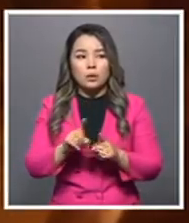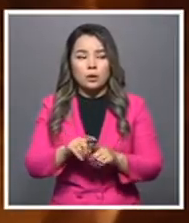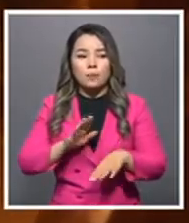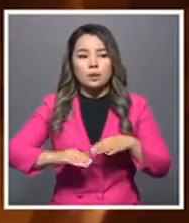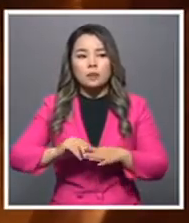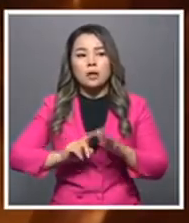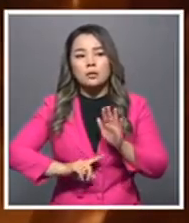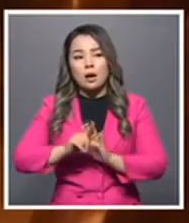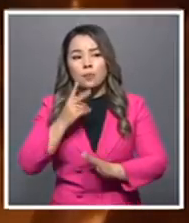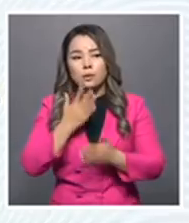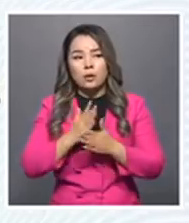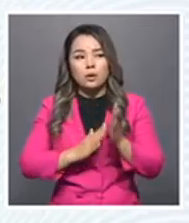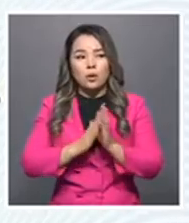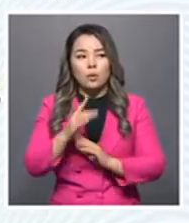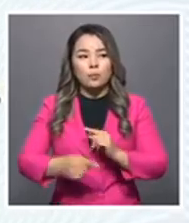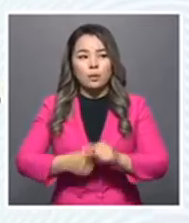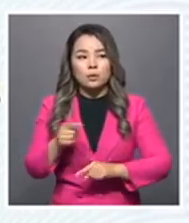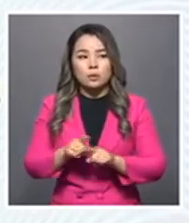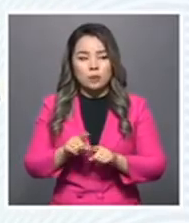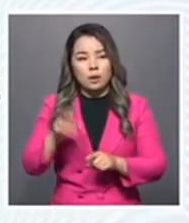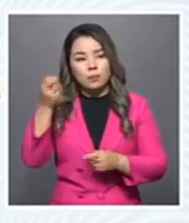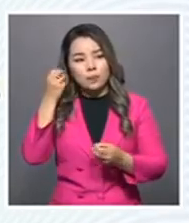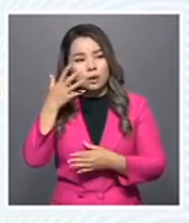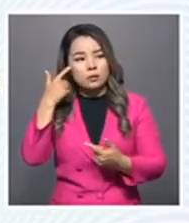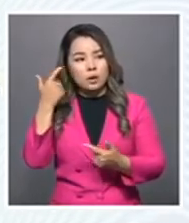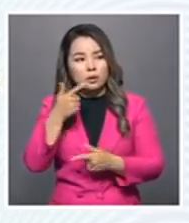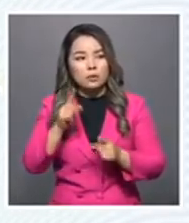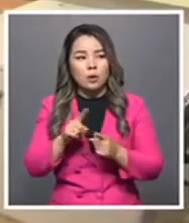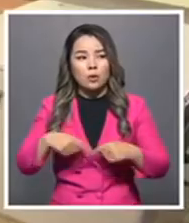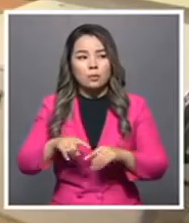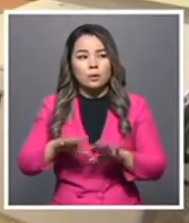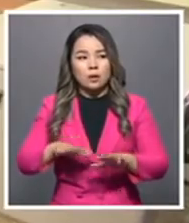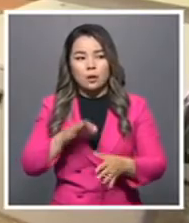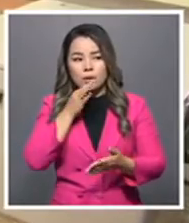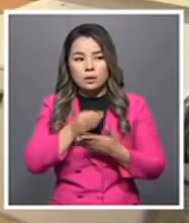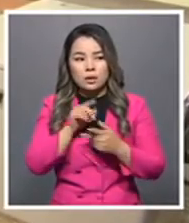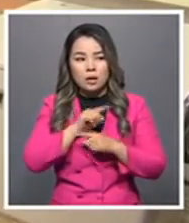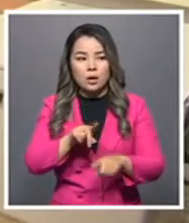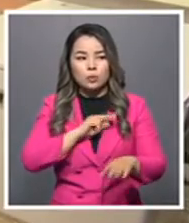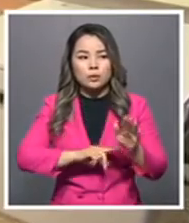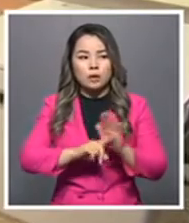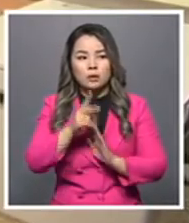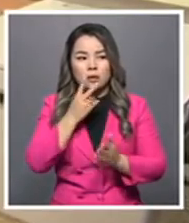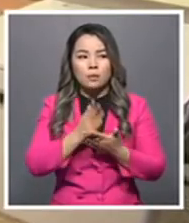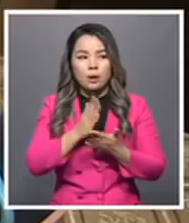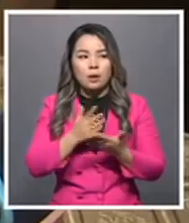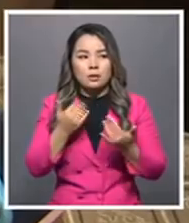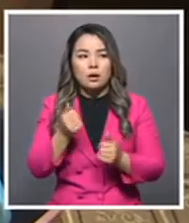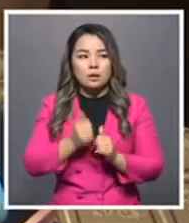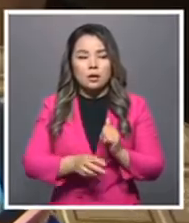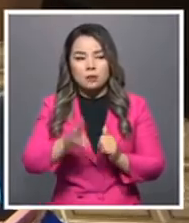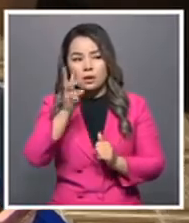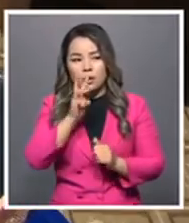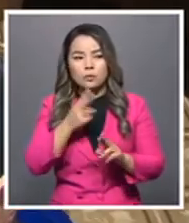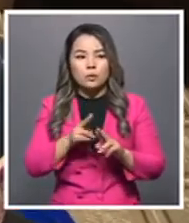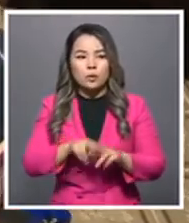алынған бастама өскелең ұрпақты білімге, ғылымға болып парасатты қоғам идеологиясын насихаттауға бағытталған. Онлайн дәріс әр 90 сайын